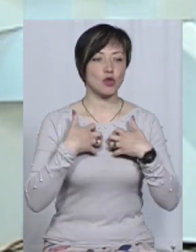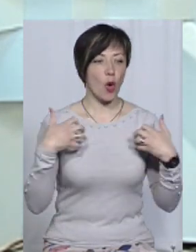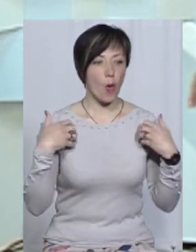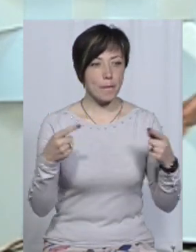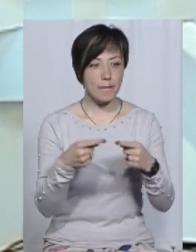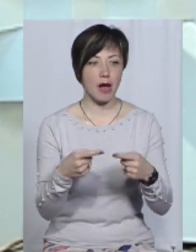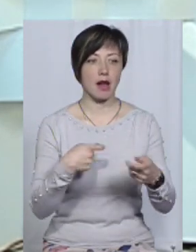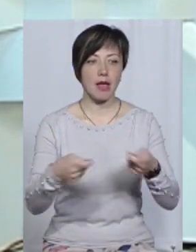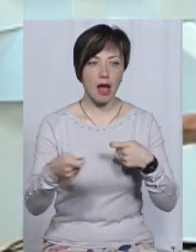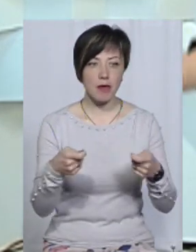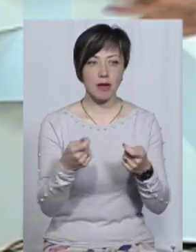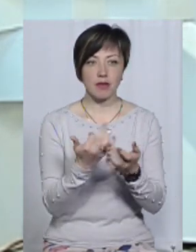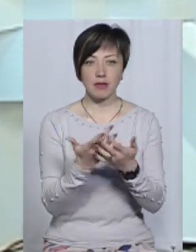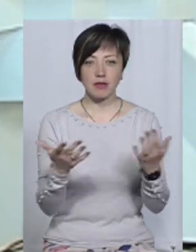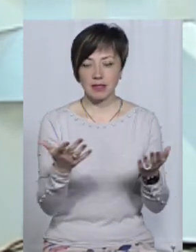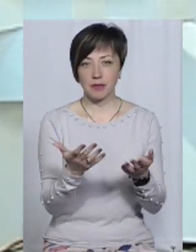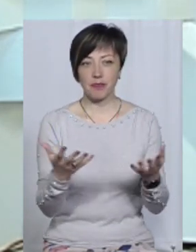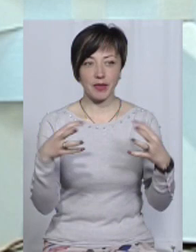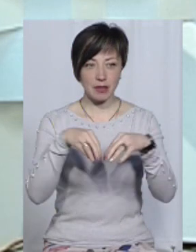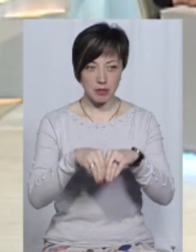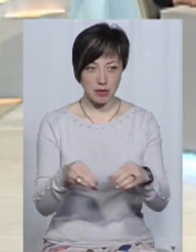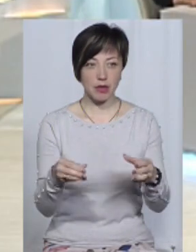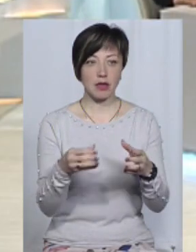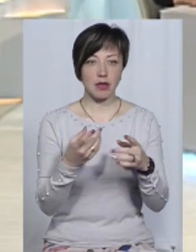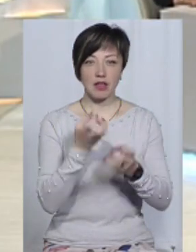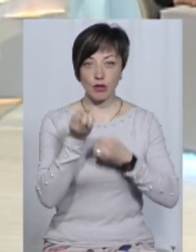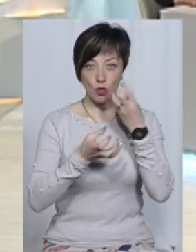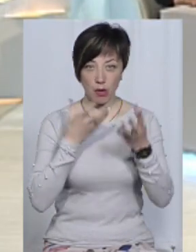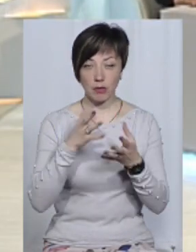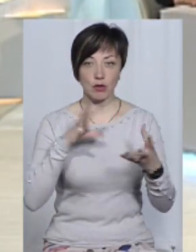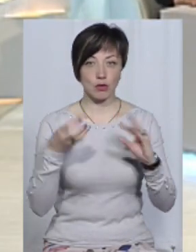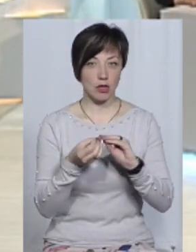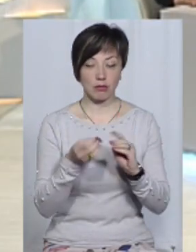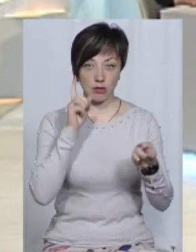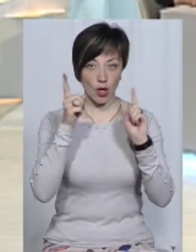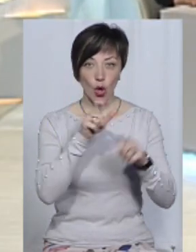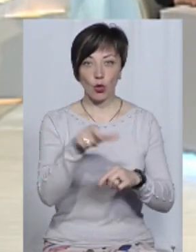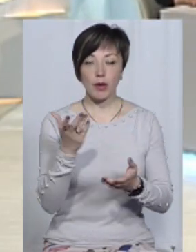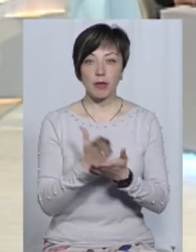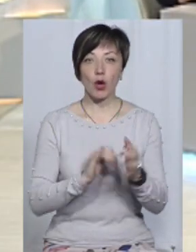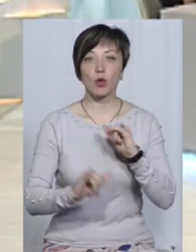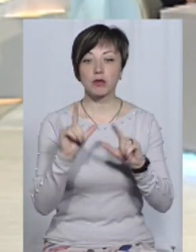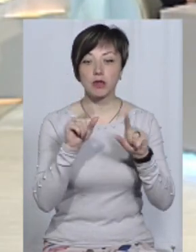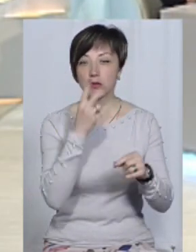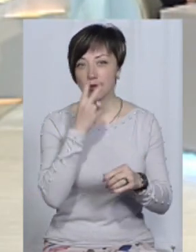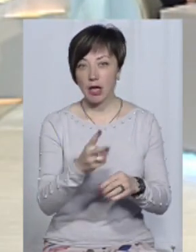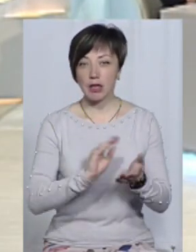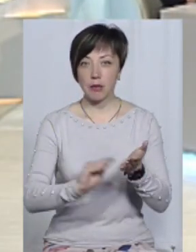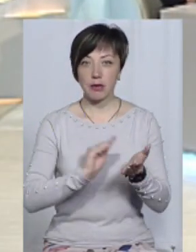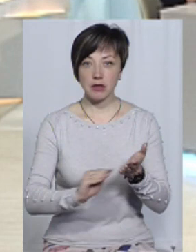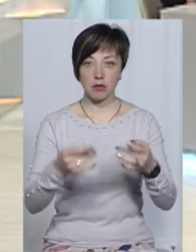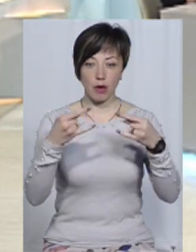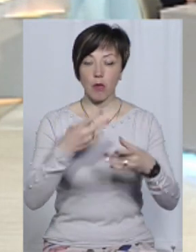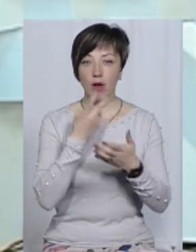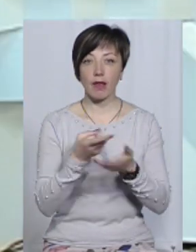зоопарк, ярмарка, буци, бринзи, і спільно з тими тюльпанами, результат потрясаючий. Людям є куди подітись, де, як там було написано на